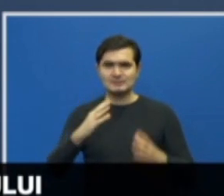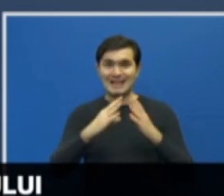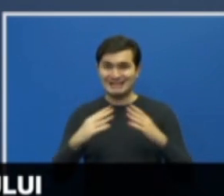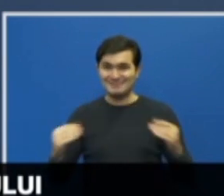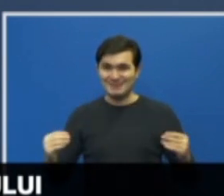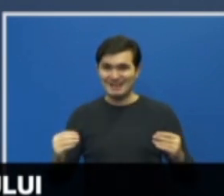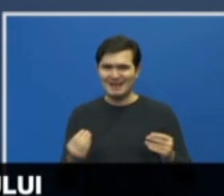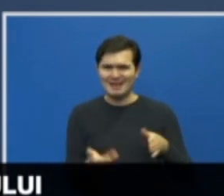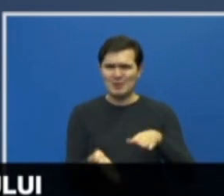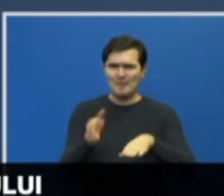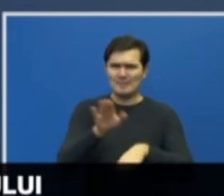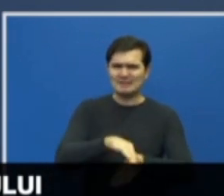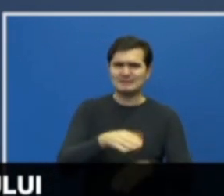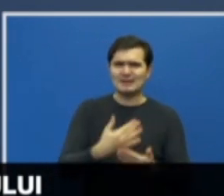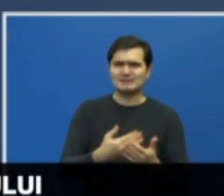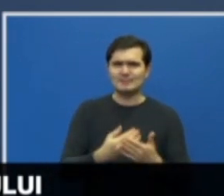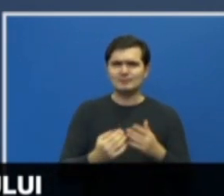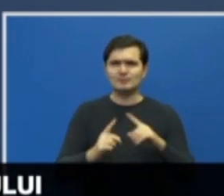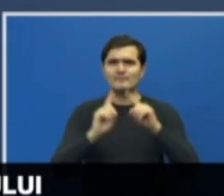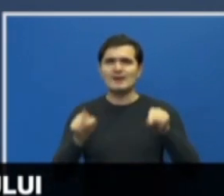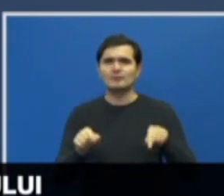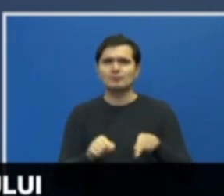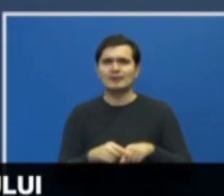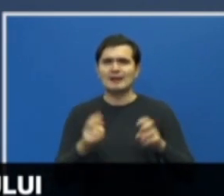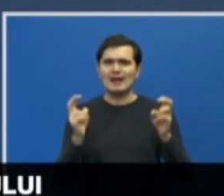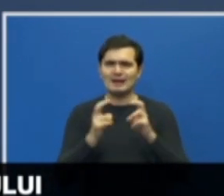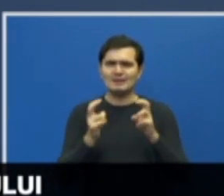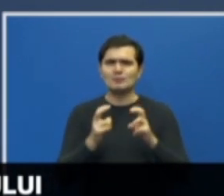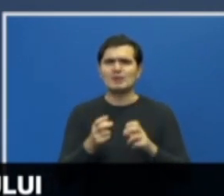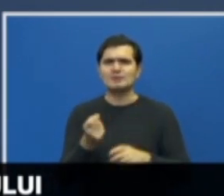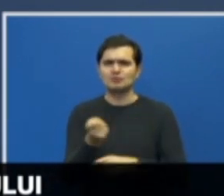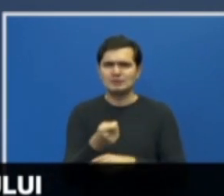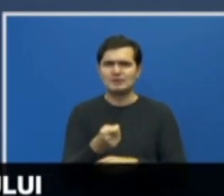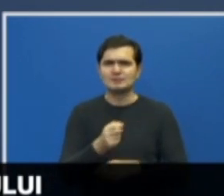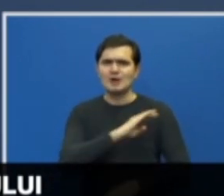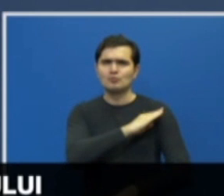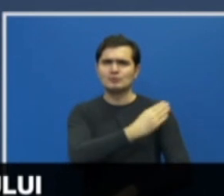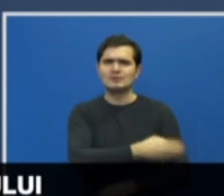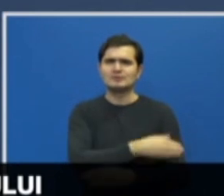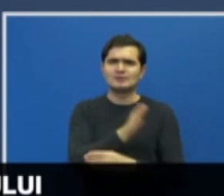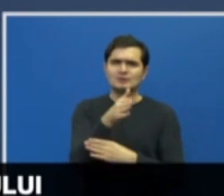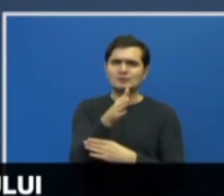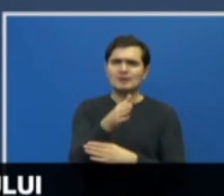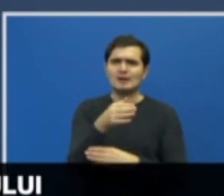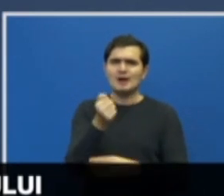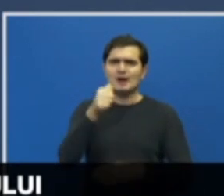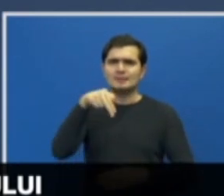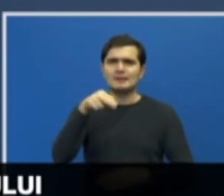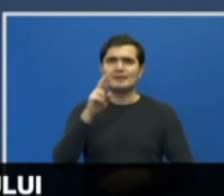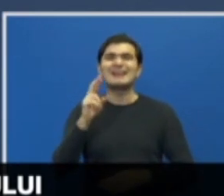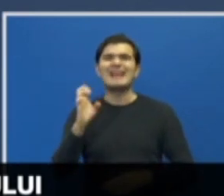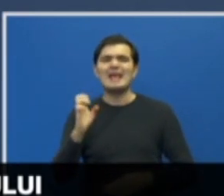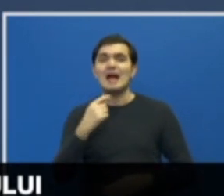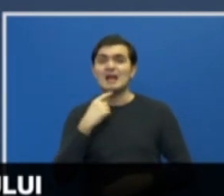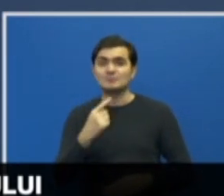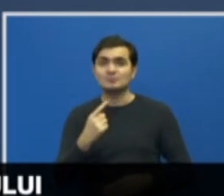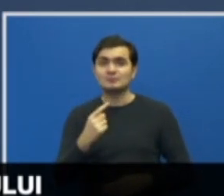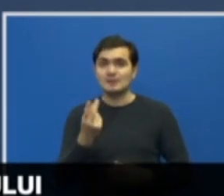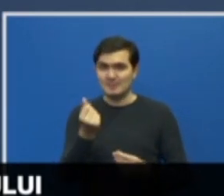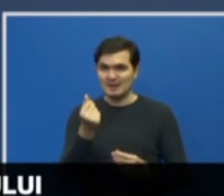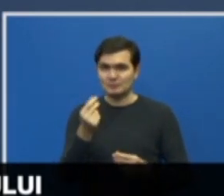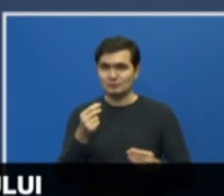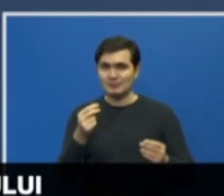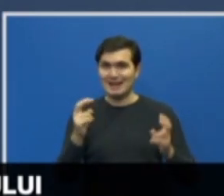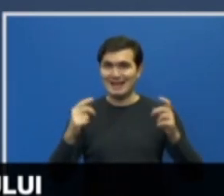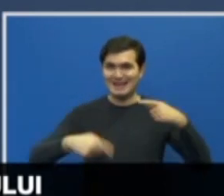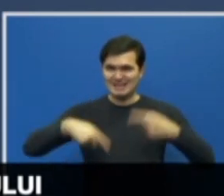pentru facturile la energie, la gaze naturale. Cei de la Autoritatea Națională pentru Reglementare în domeniul energiei au spus deja că prețurile la energie vor crește din